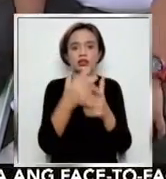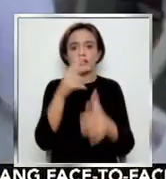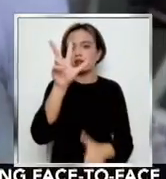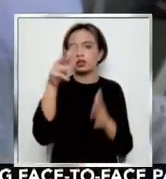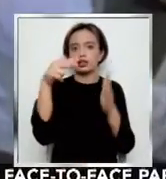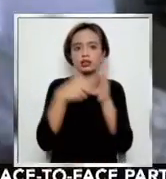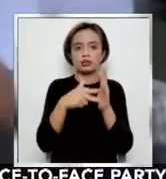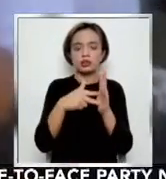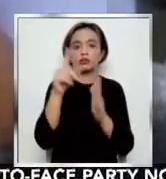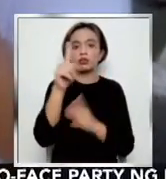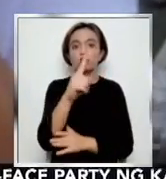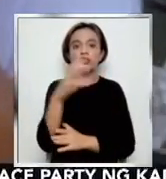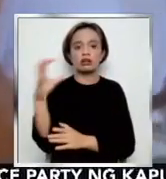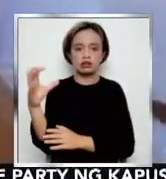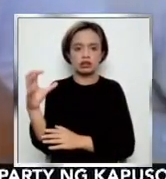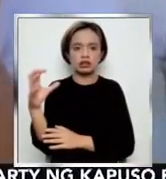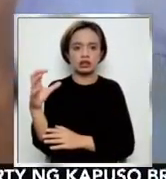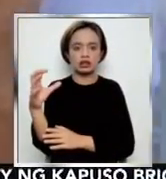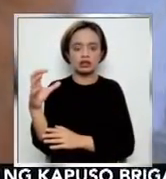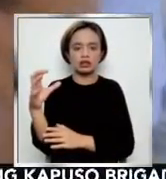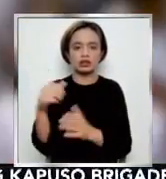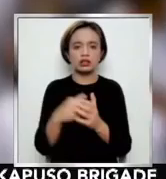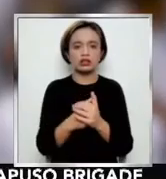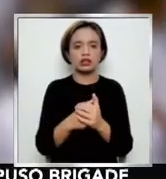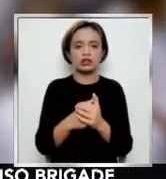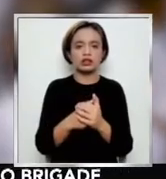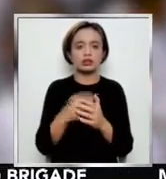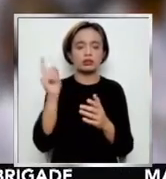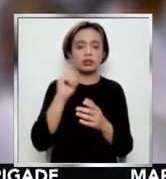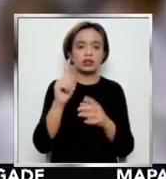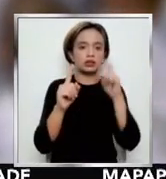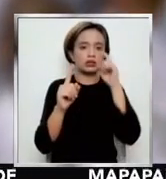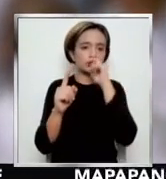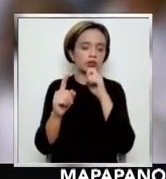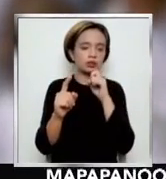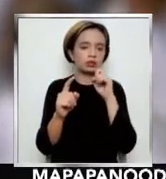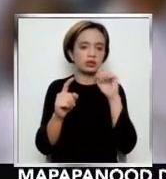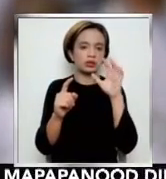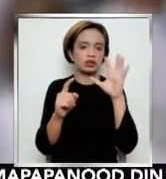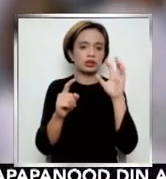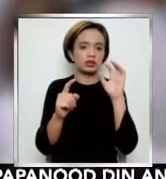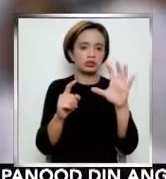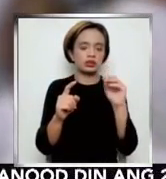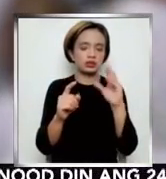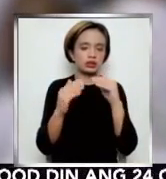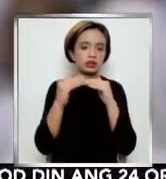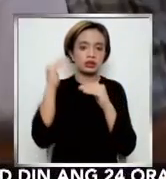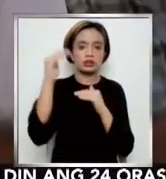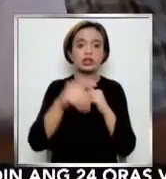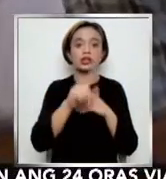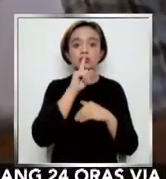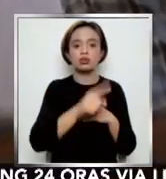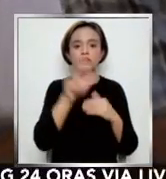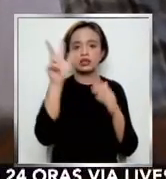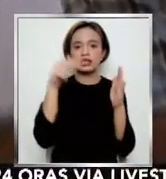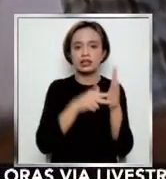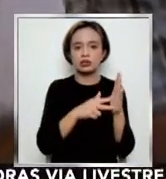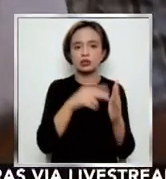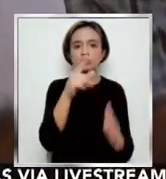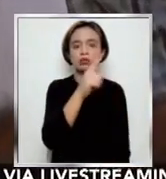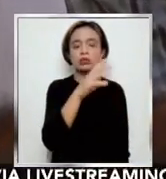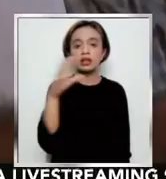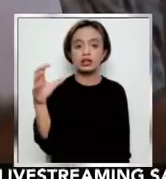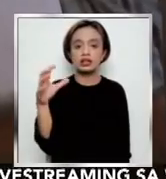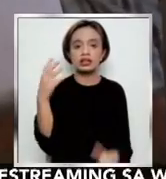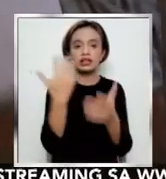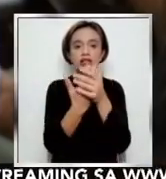na ang edad 65 hanggang 70. Sa datos ng Bucor, halos 3,100 ang bilang ng preso sa Bilibid na